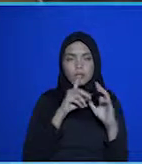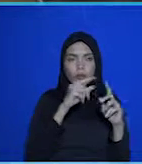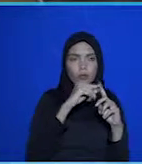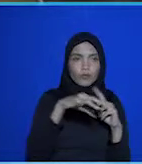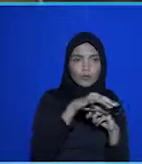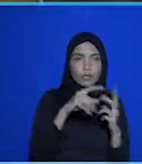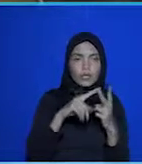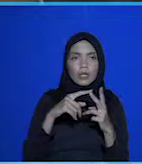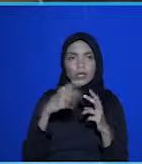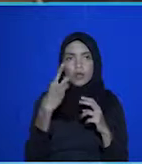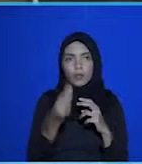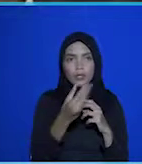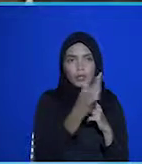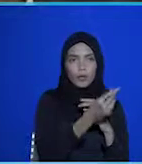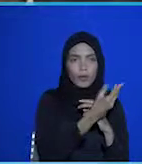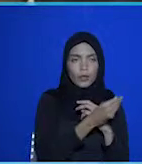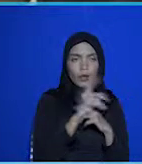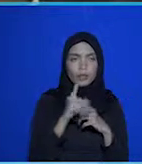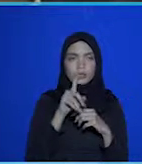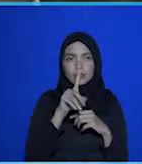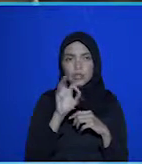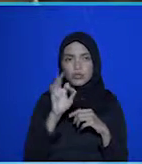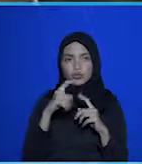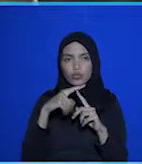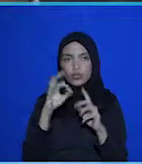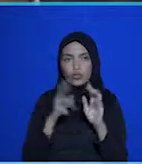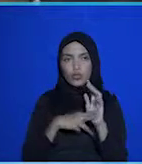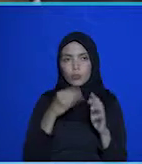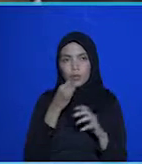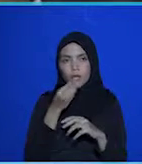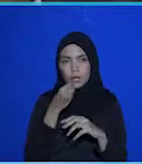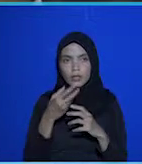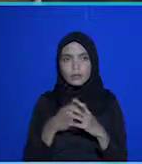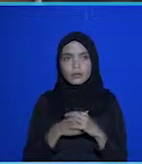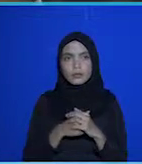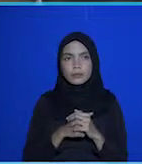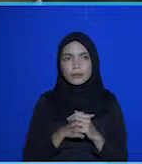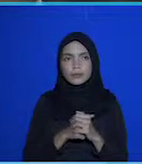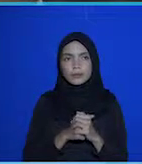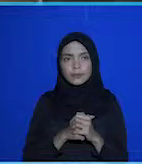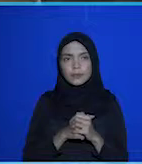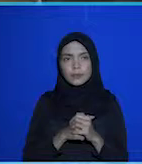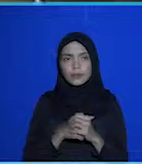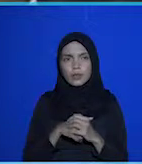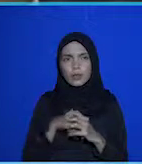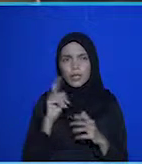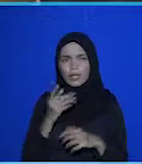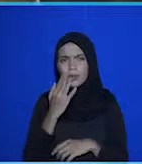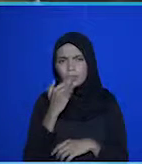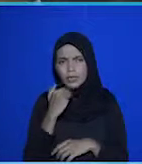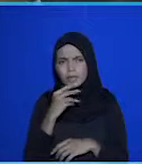mengeluarkan 100 ton dari gudang bulog. Kemudian ada beras reguler sebanyak 20